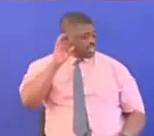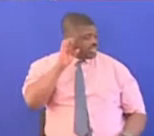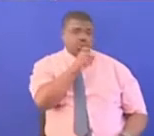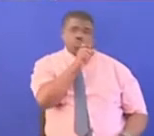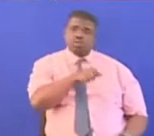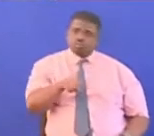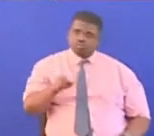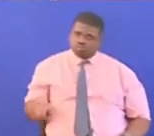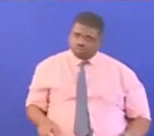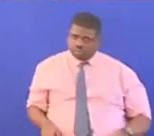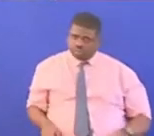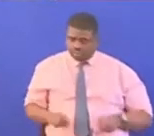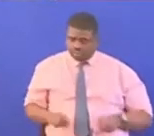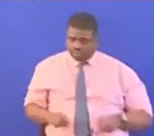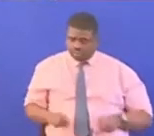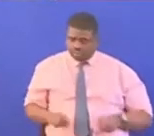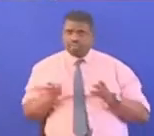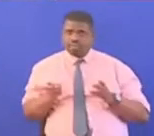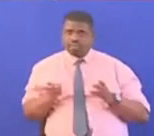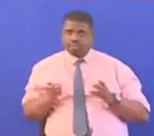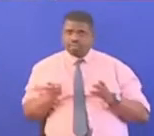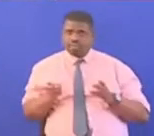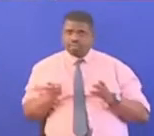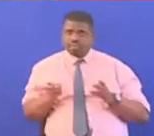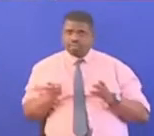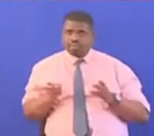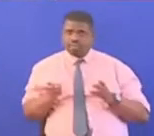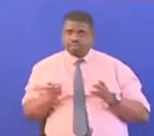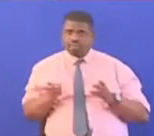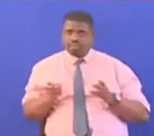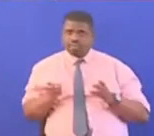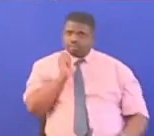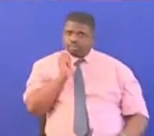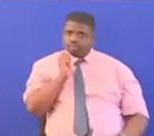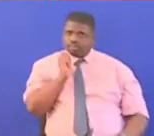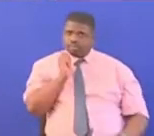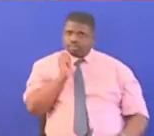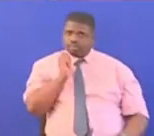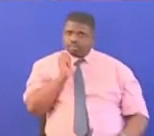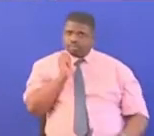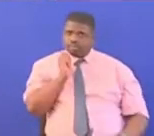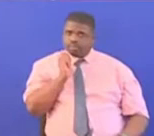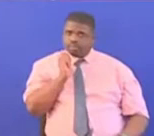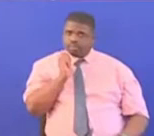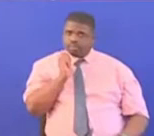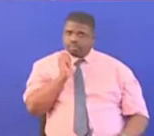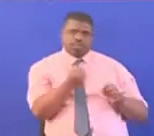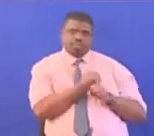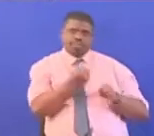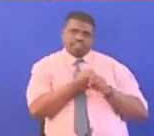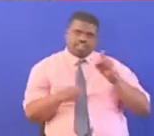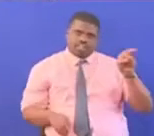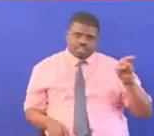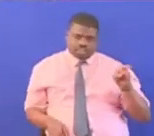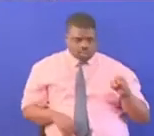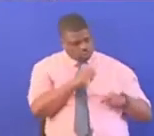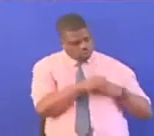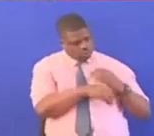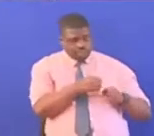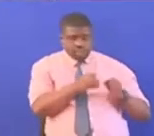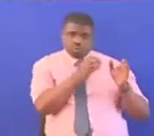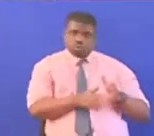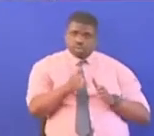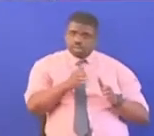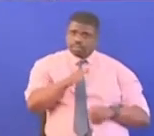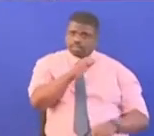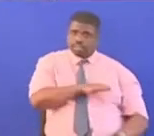Watanzania. Lakini pia Mheshimiwa Spika, nimpongeze Mheshimiwa Waziri na timu yako kazi nzuri ambayo wameifanya kwenye kuchakata na kuandaa